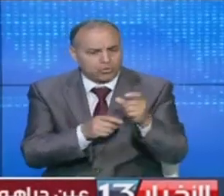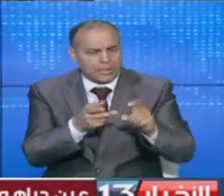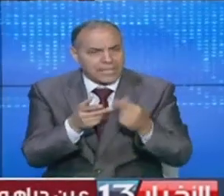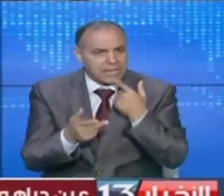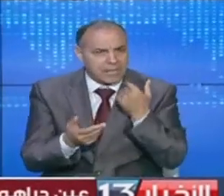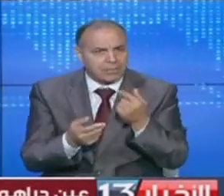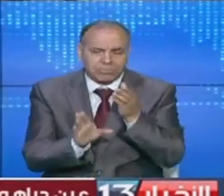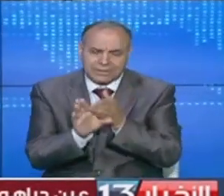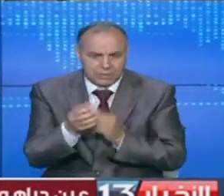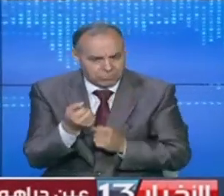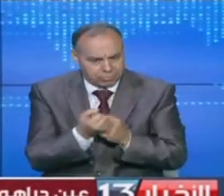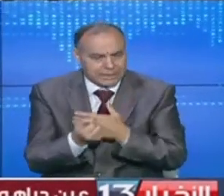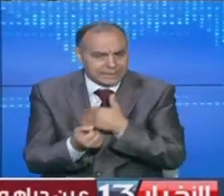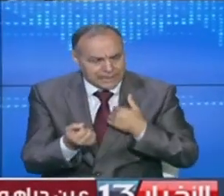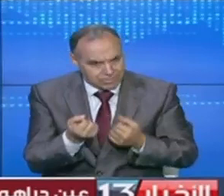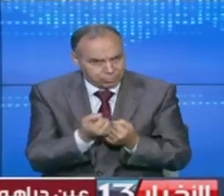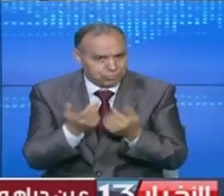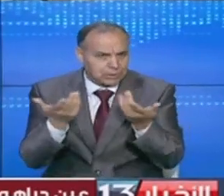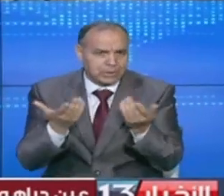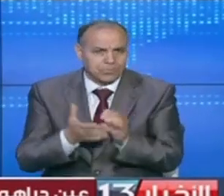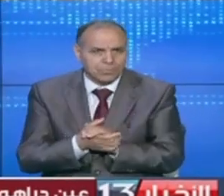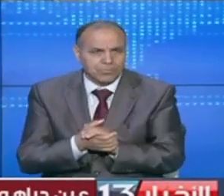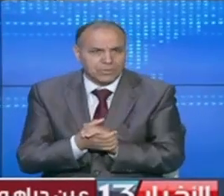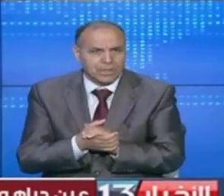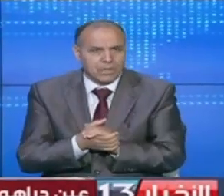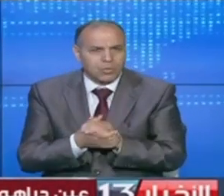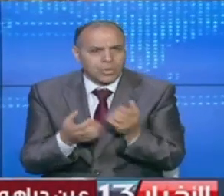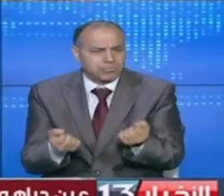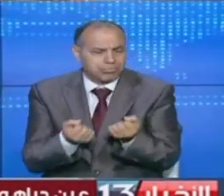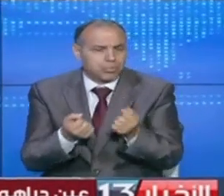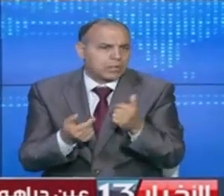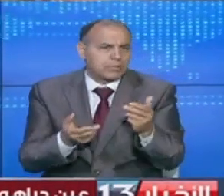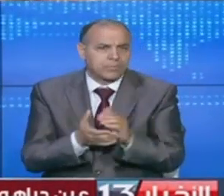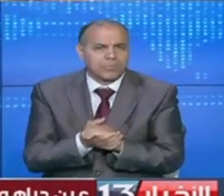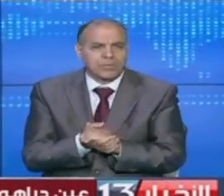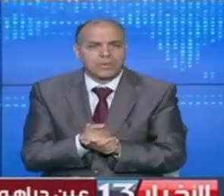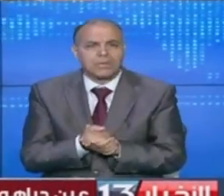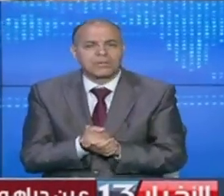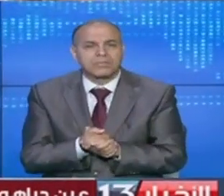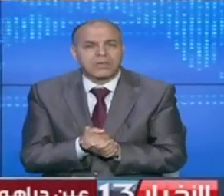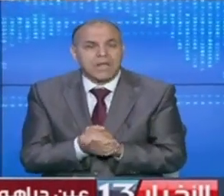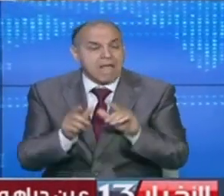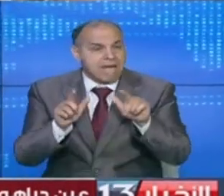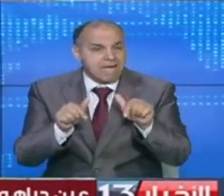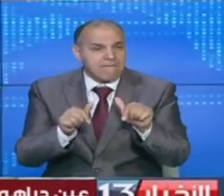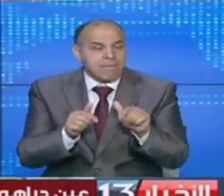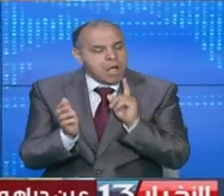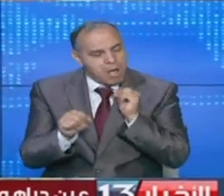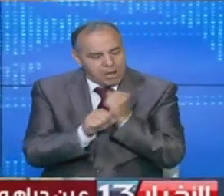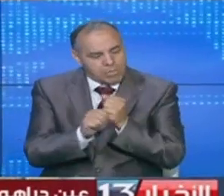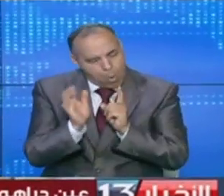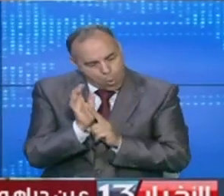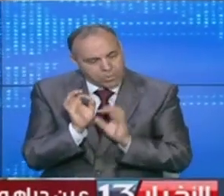نفسيه صحيه والاعاشه كيف كيف اه قمنا بواجبنا كما